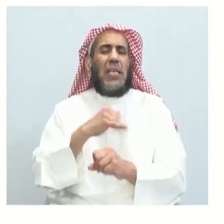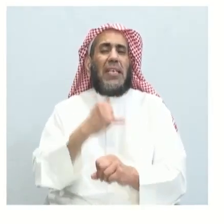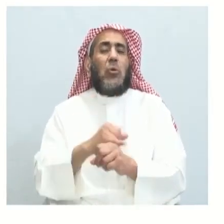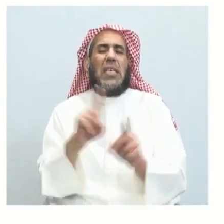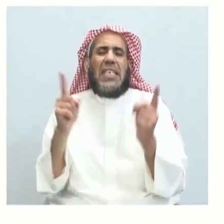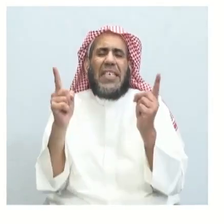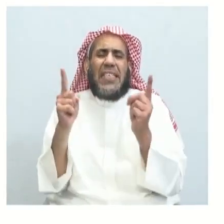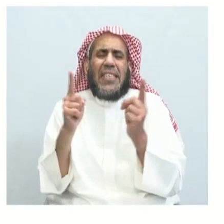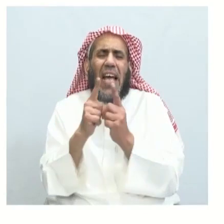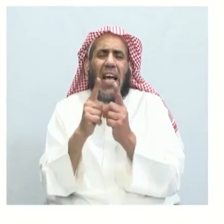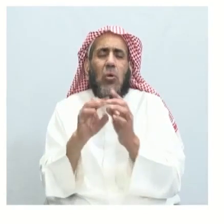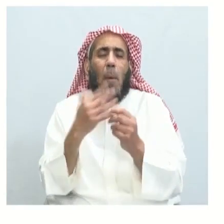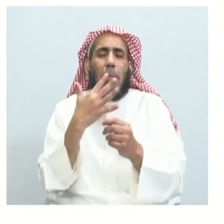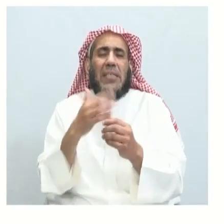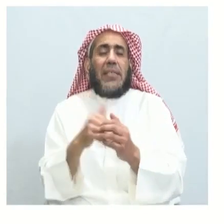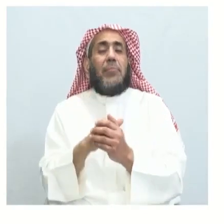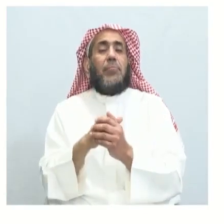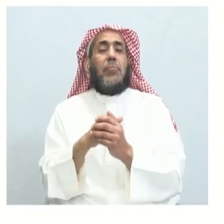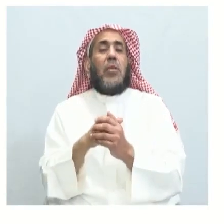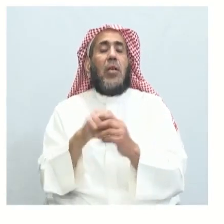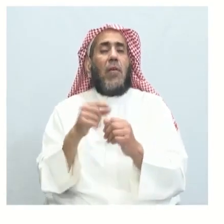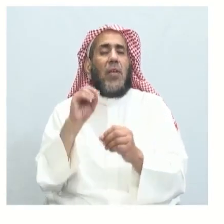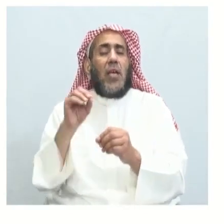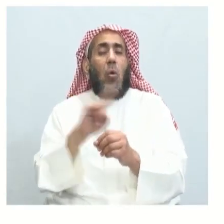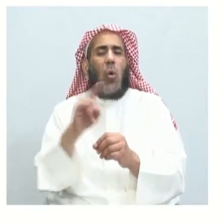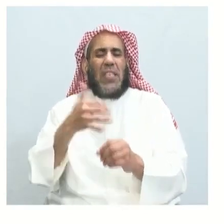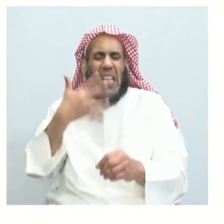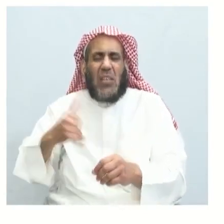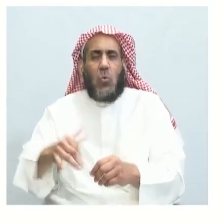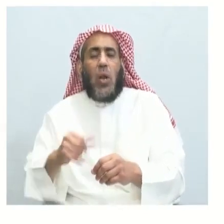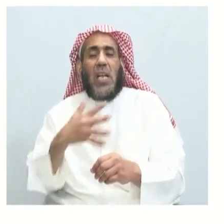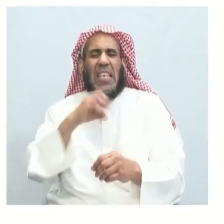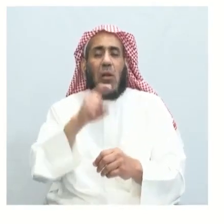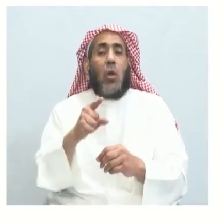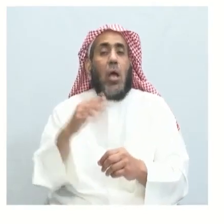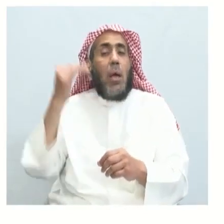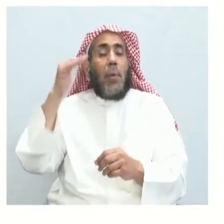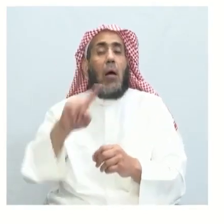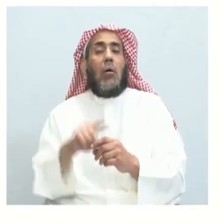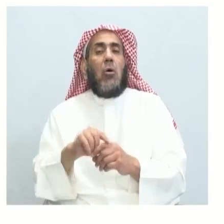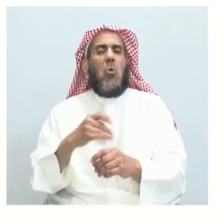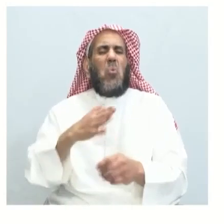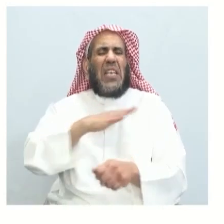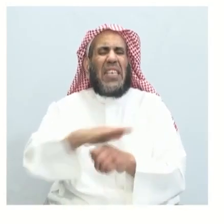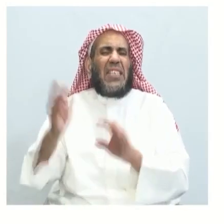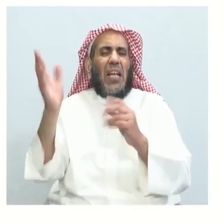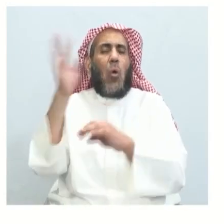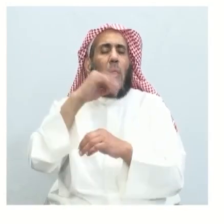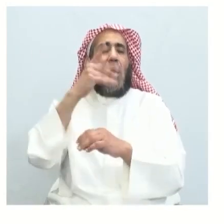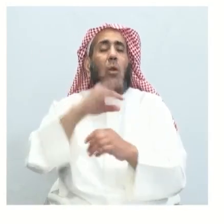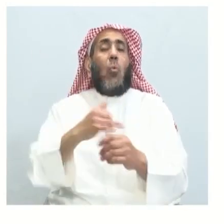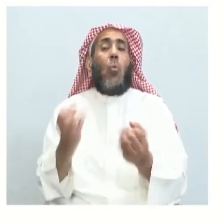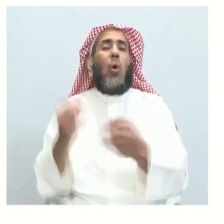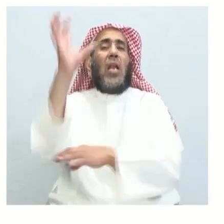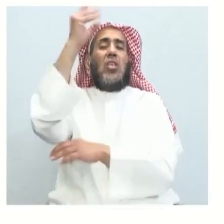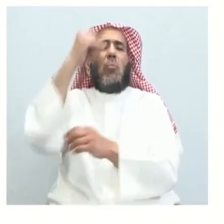اختصار والايجاز البسيط جدا وايضا في ذكر لا تقتلوا طفلا صغيرا ولا شيخا ك ولا امراه ولا تقطعوا نخلا ولا تحرق ولا تقطعوا